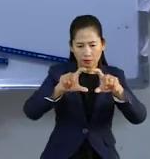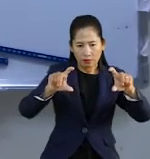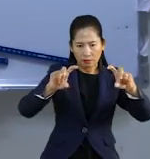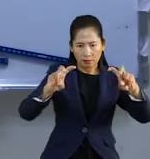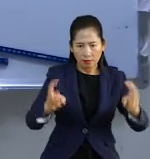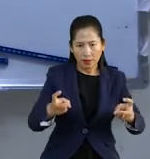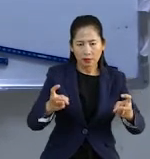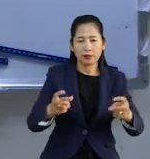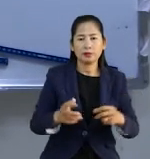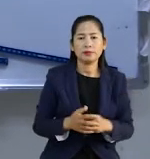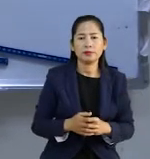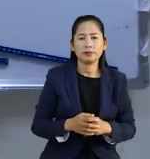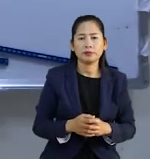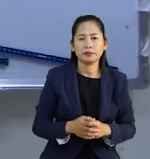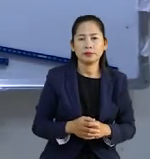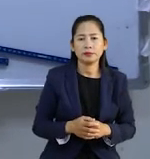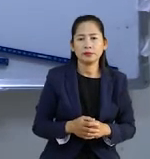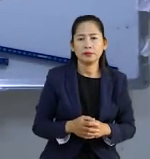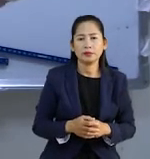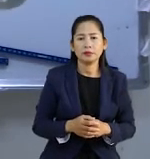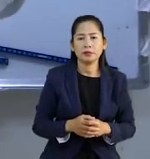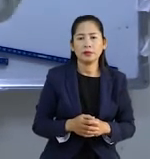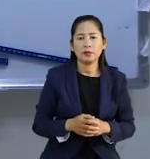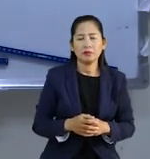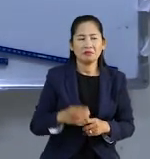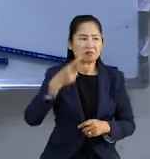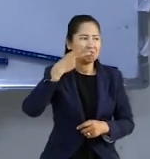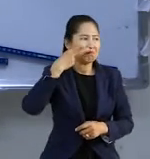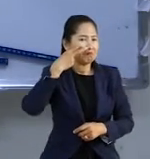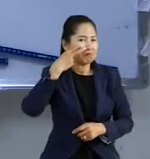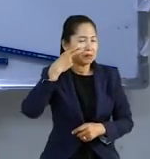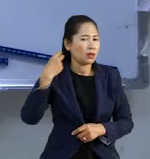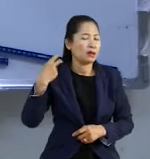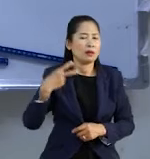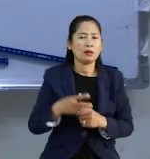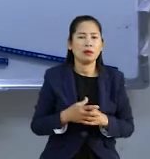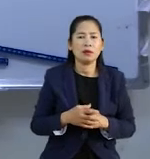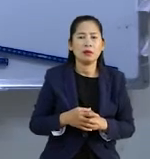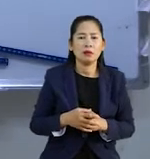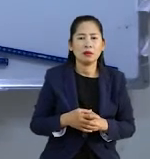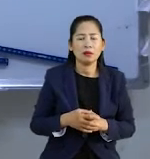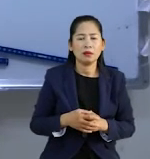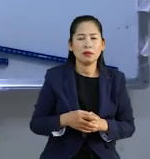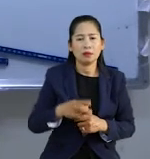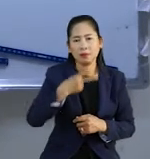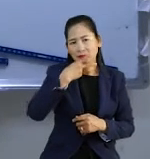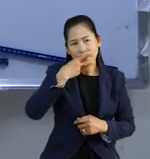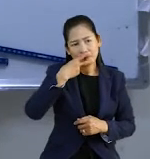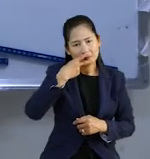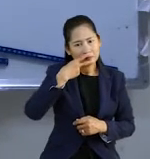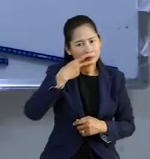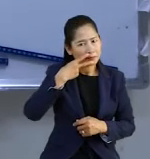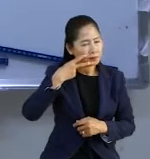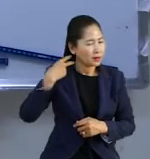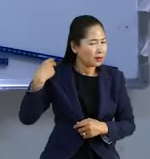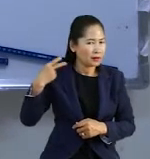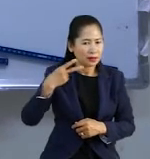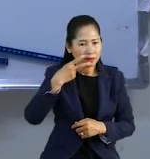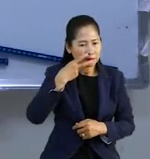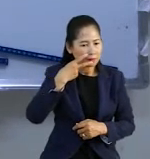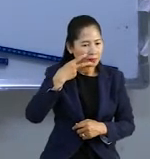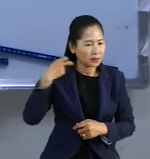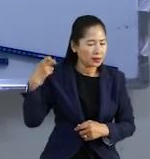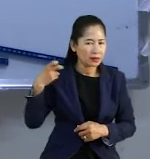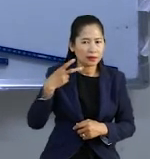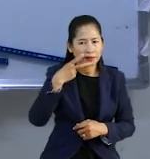อจึงเนาะบันบาดปรจันบาดมีนต่อตัวเตียนนะก่อนนะบาดมีนเตียนต่อจ้า